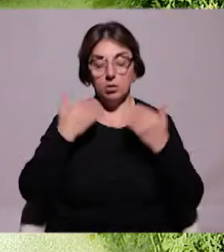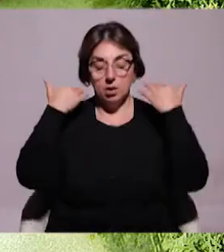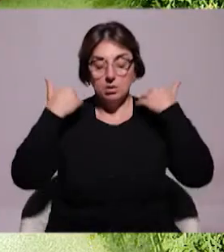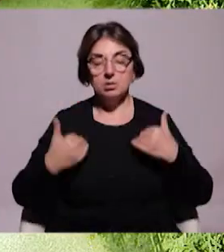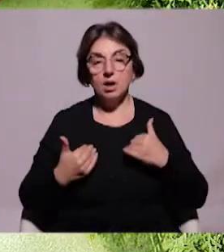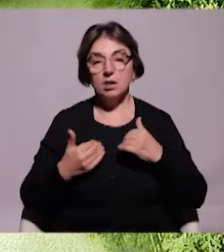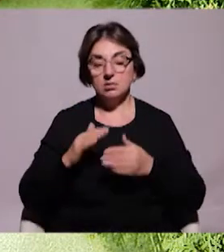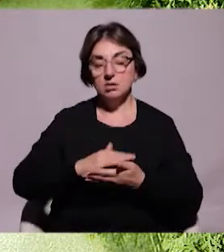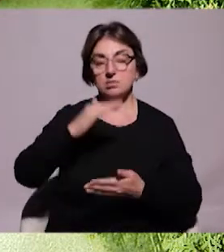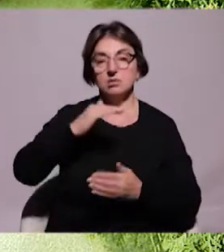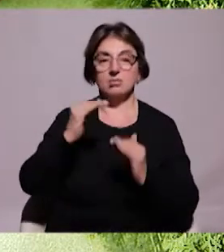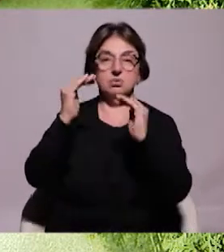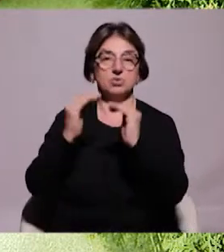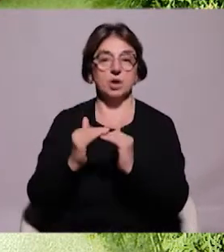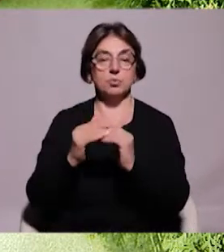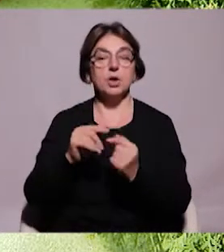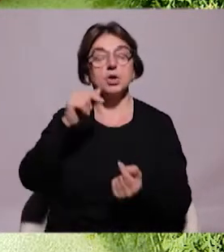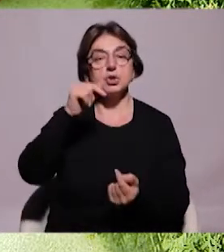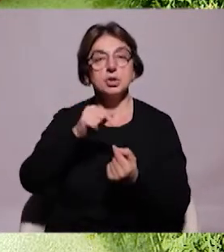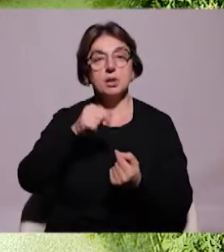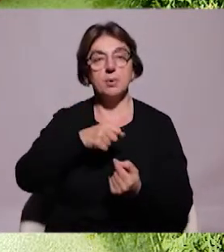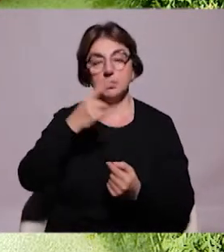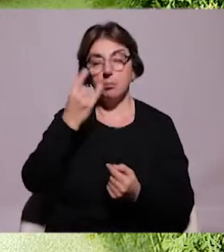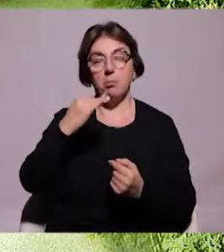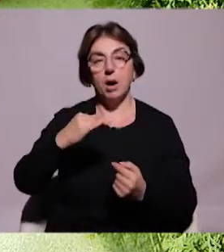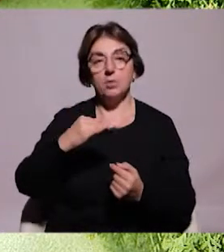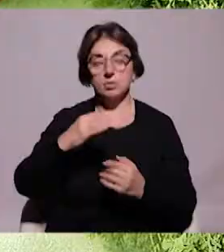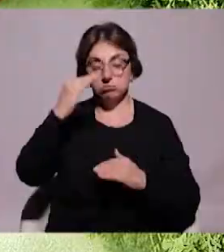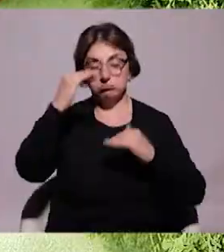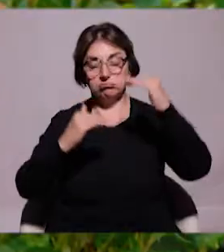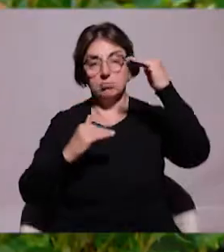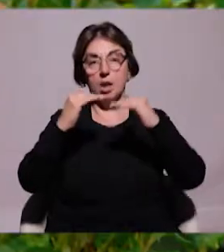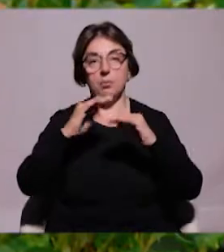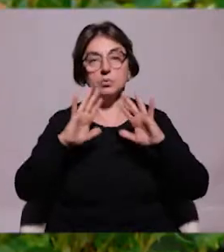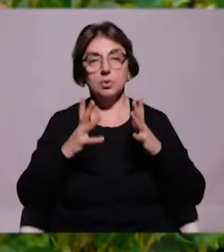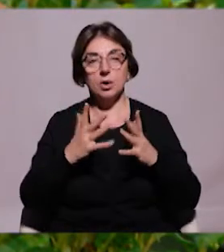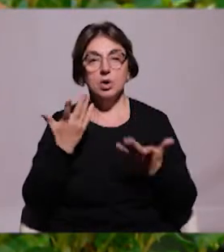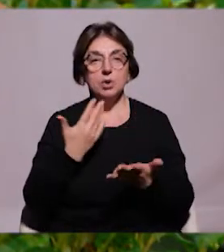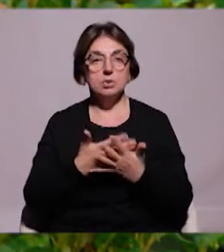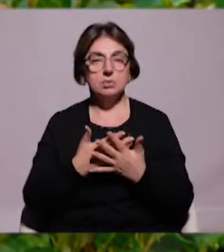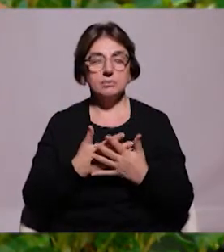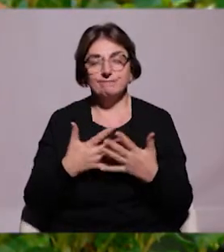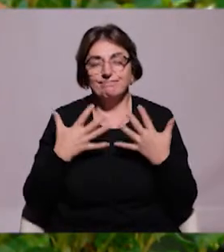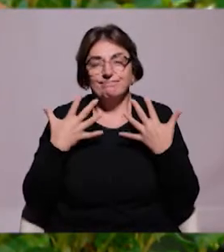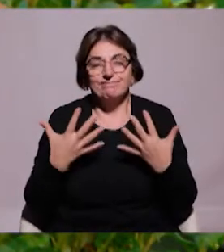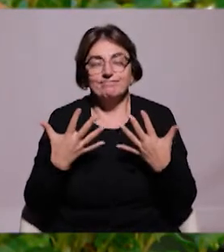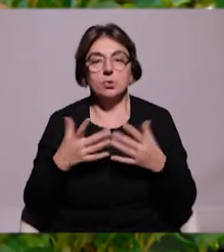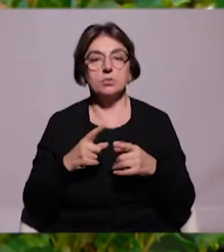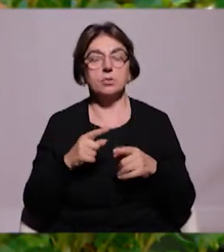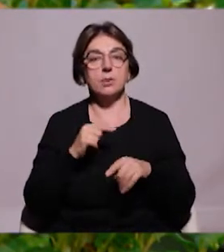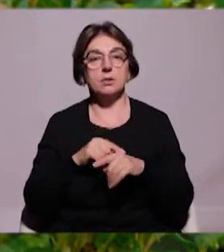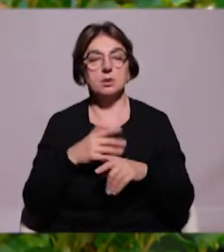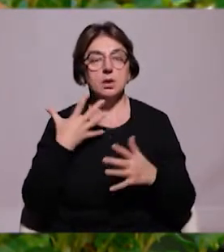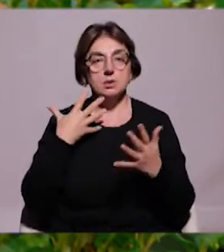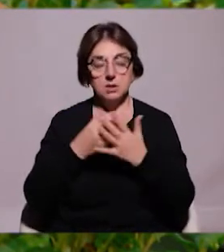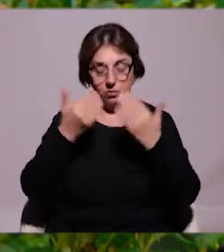ჩამორჩენილია. შესაბამისად, მოზარდის სხეული არაპროპორციული ხდება, თითქოს მოზარდს უხერხულობა ექმნება